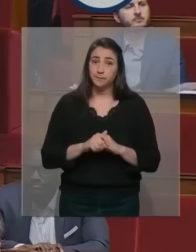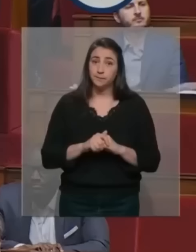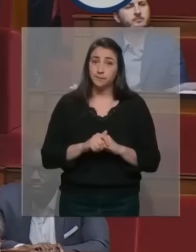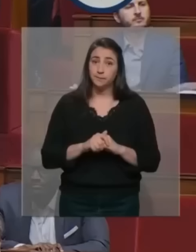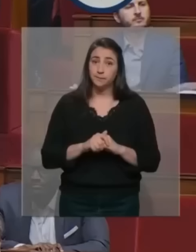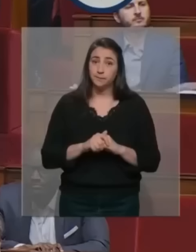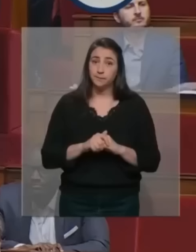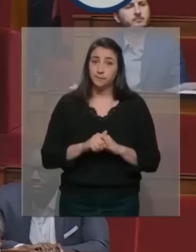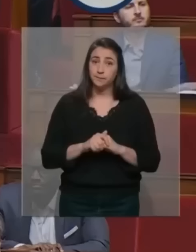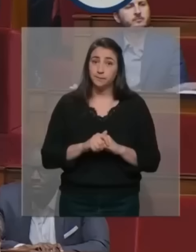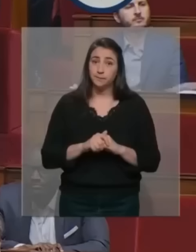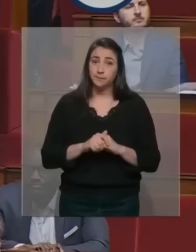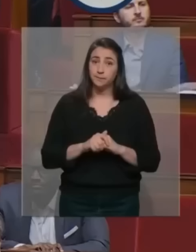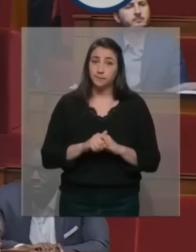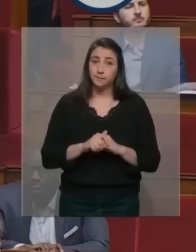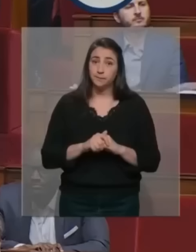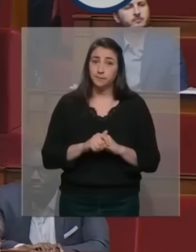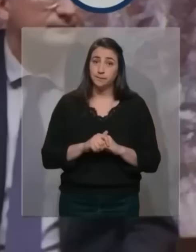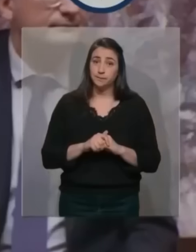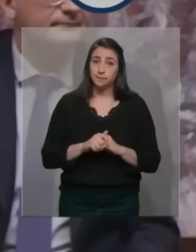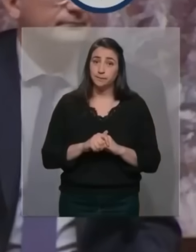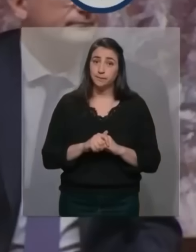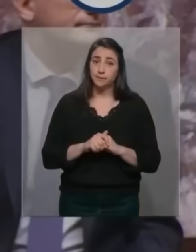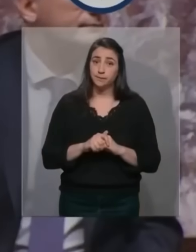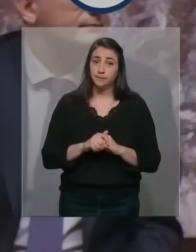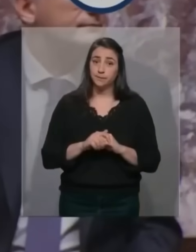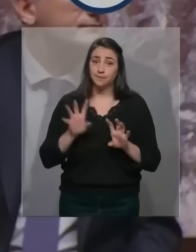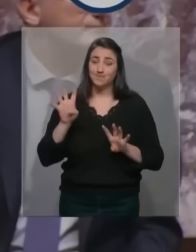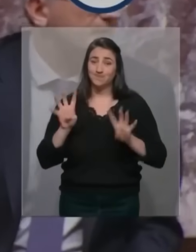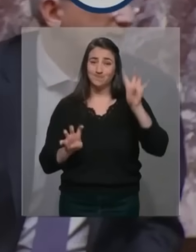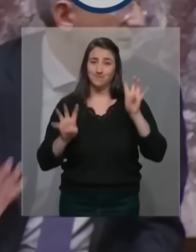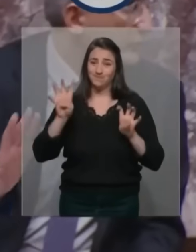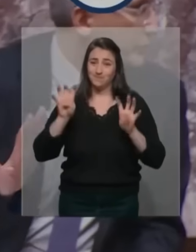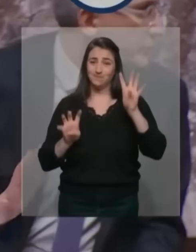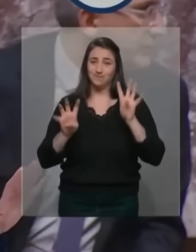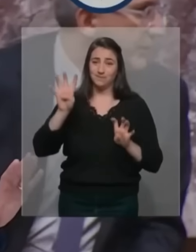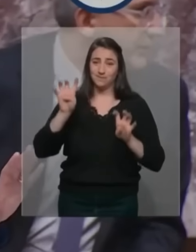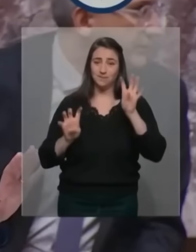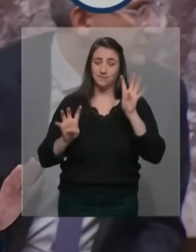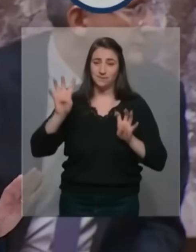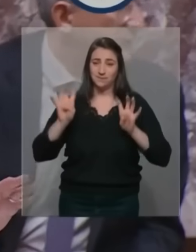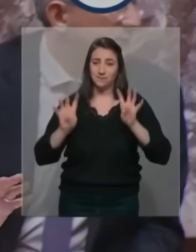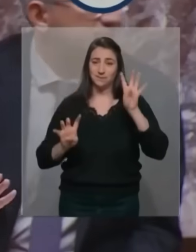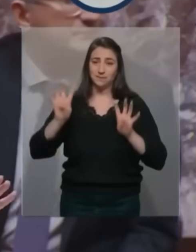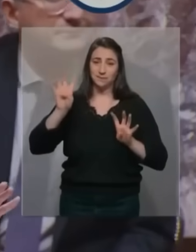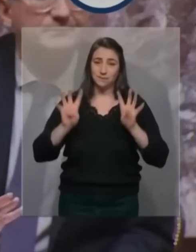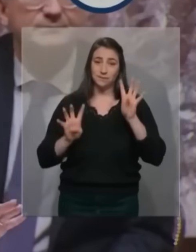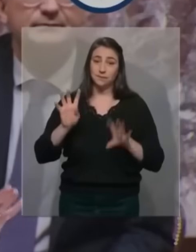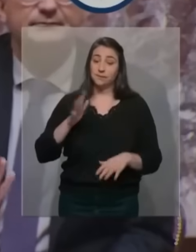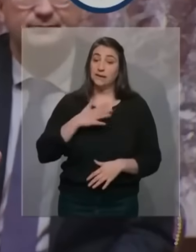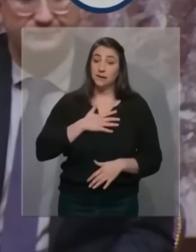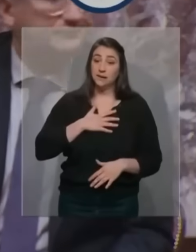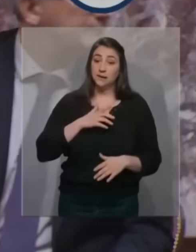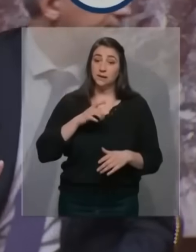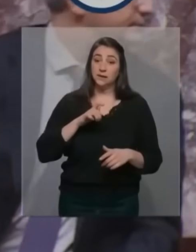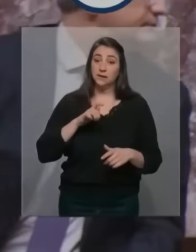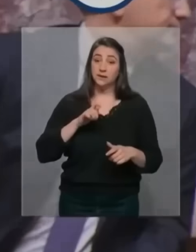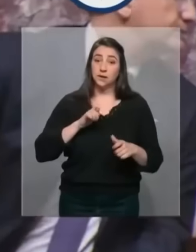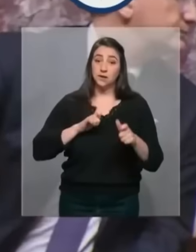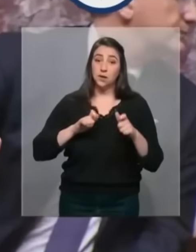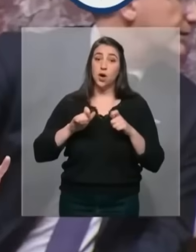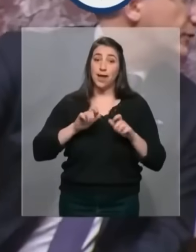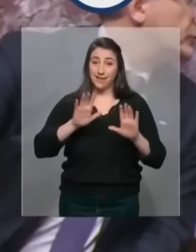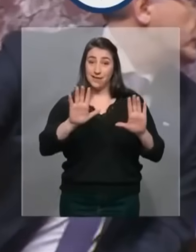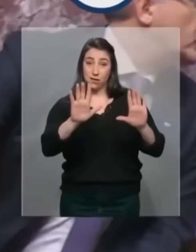la collaboration vraiment ni plus ni moins mes chers collègues mes chers collègues un peu de calme oui oui